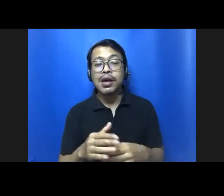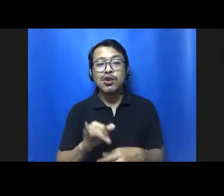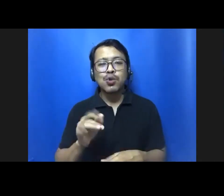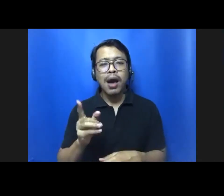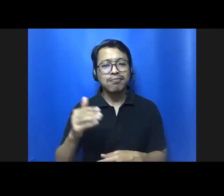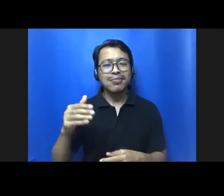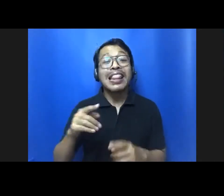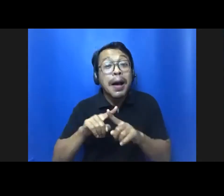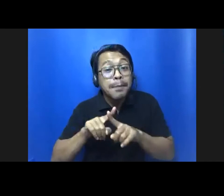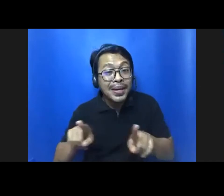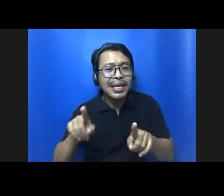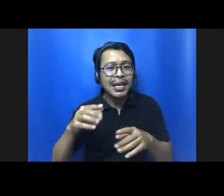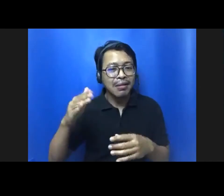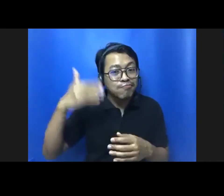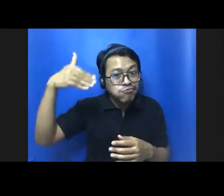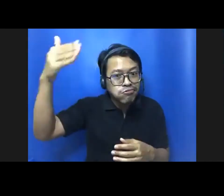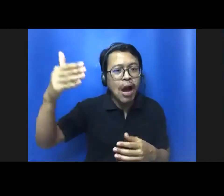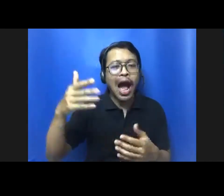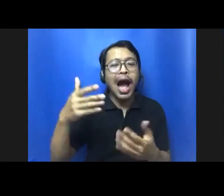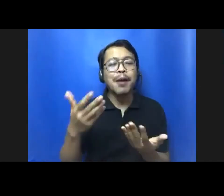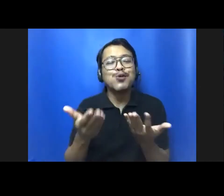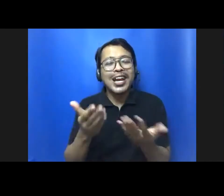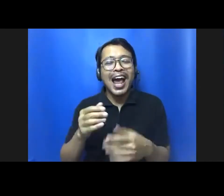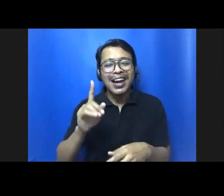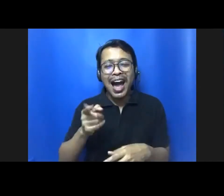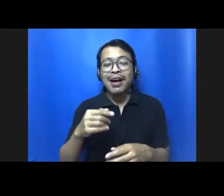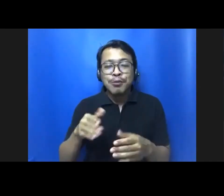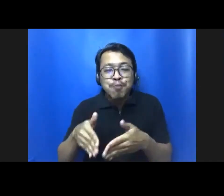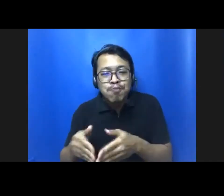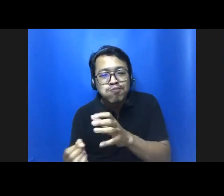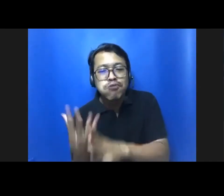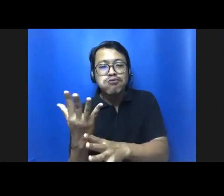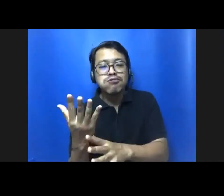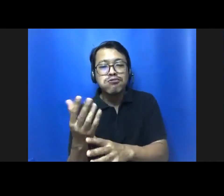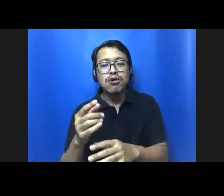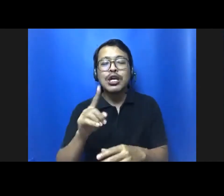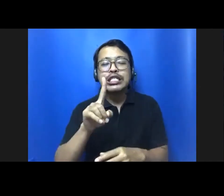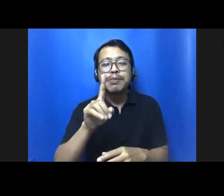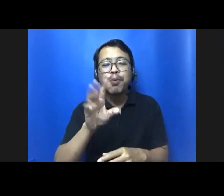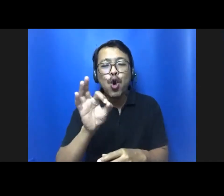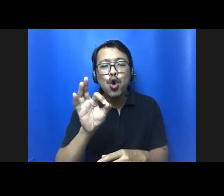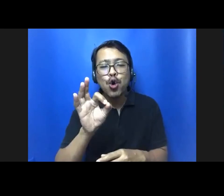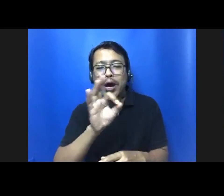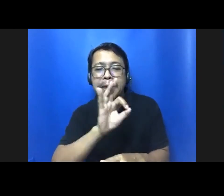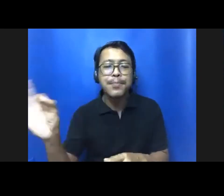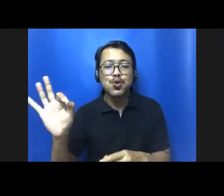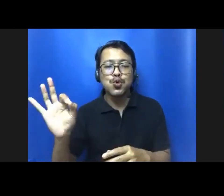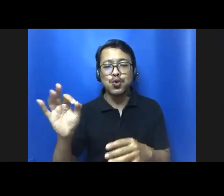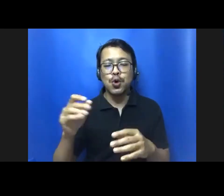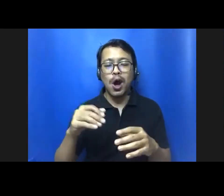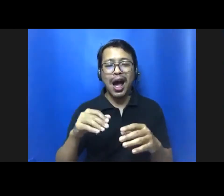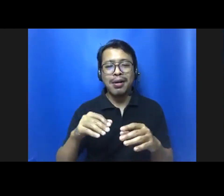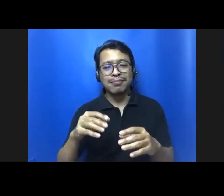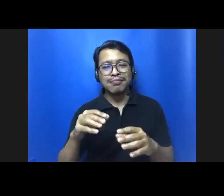baru. Nah, yang baru ini yang kayak apa? Ini yang harus nanti kita sikapi bersama. Tetapi dari semua itu sebetulnya kita bisa